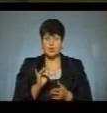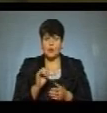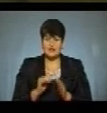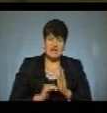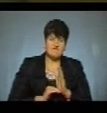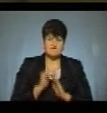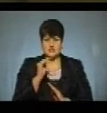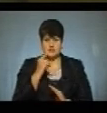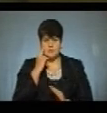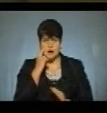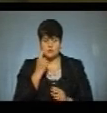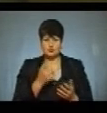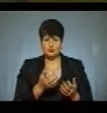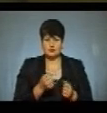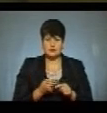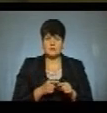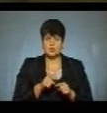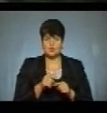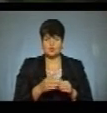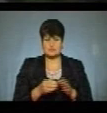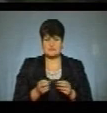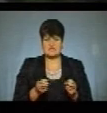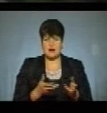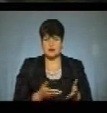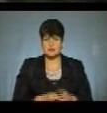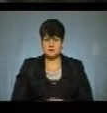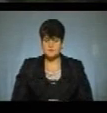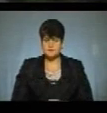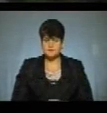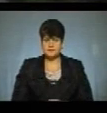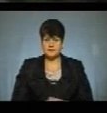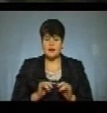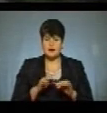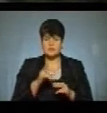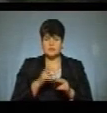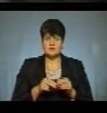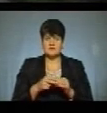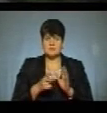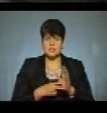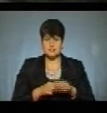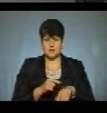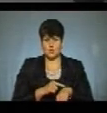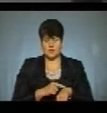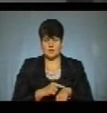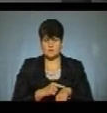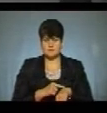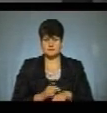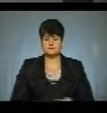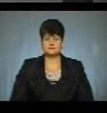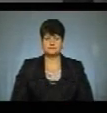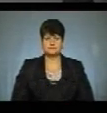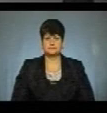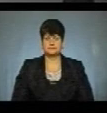бал, аби отримати цю спеціальність. Акція завершилась о 17-й годині. Богдан Буденчук,